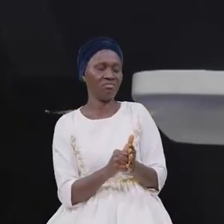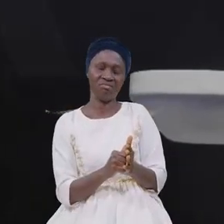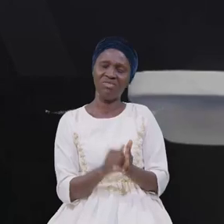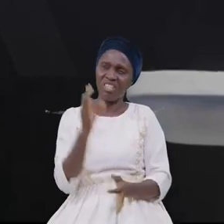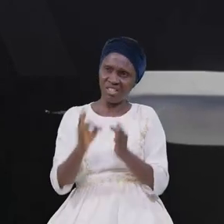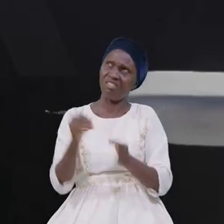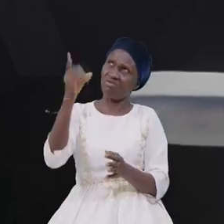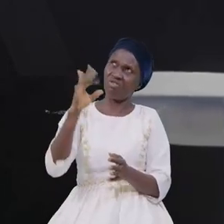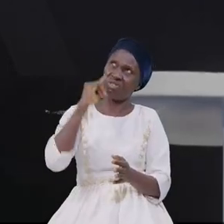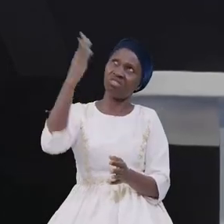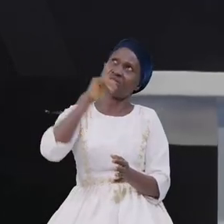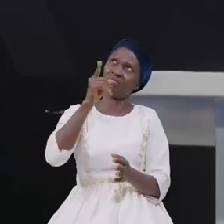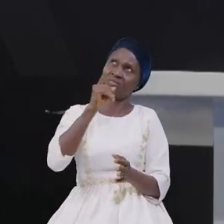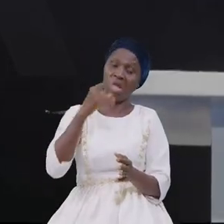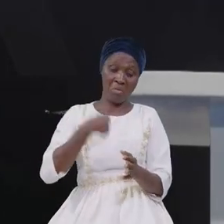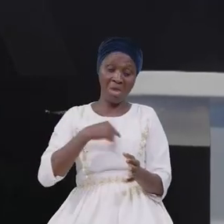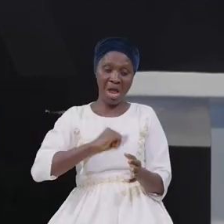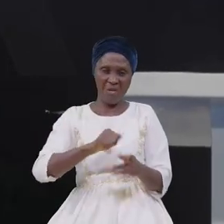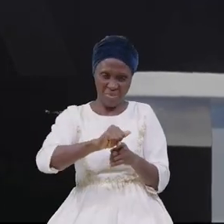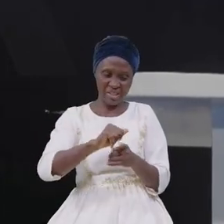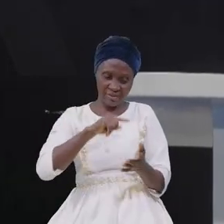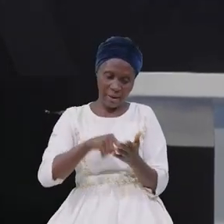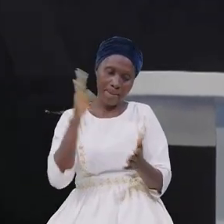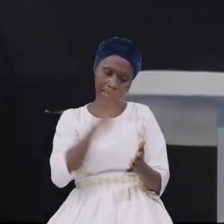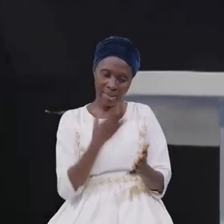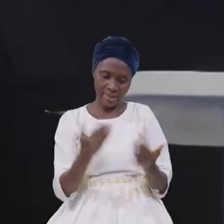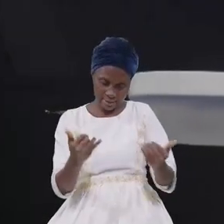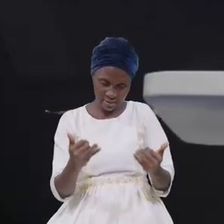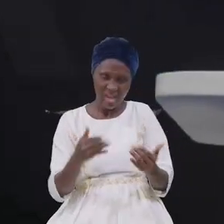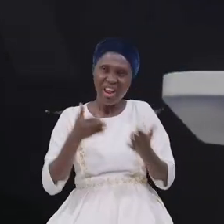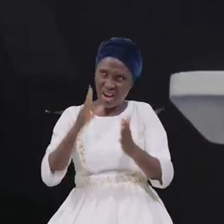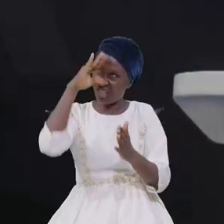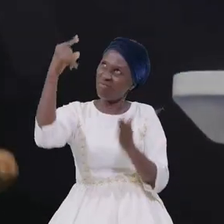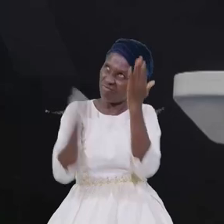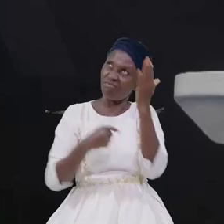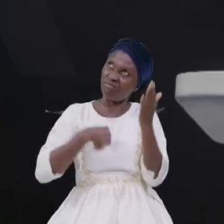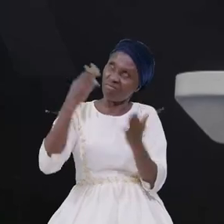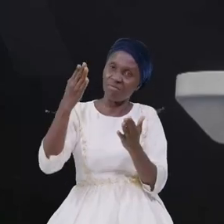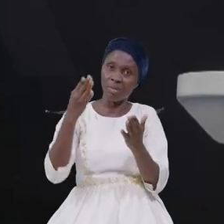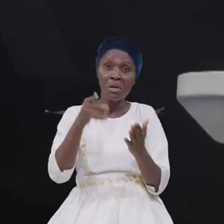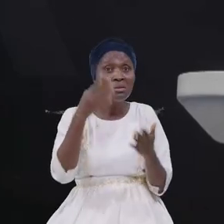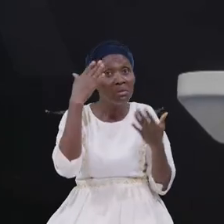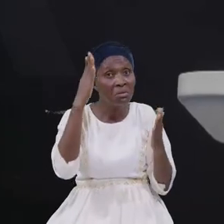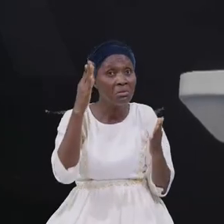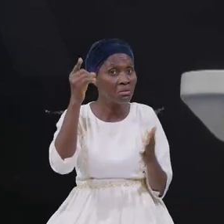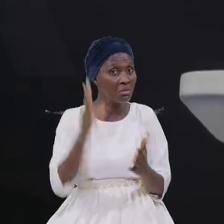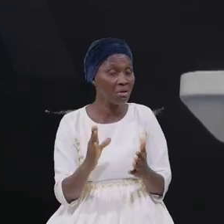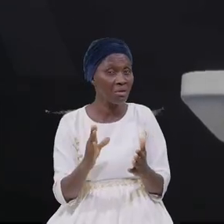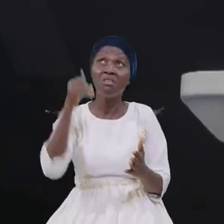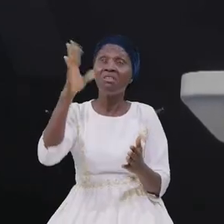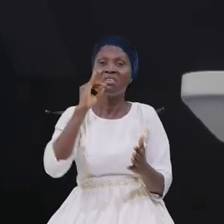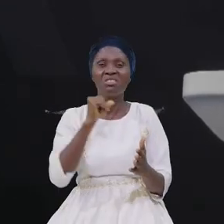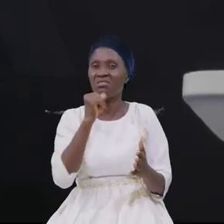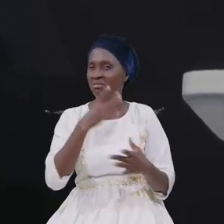faire ceci maintenant, je vais faire la mauvaise chose, que Dieu me frappe. Oh, tu ne connais pas Dieu. Dieu ne s'intéresse pas à